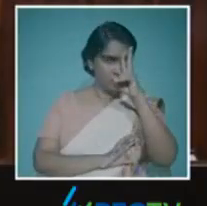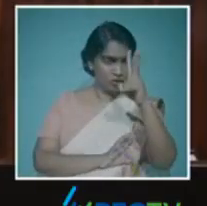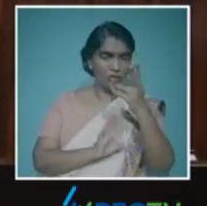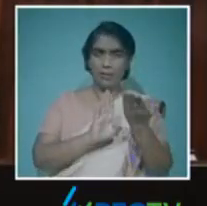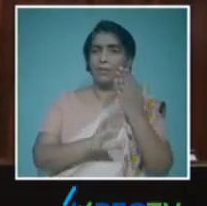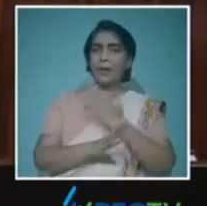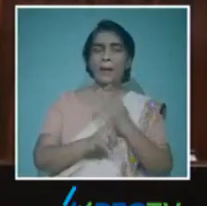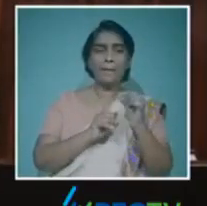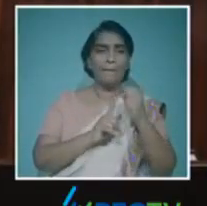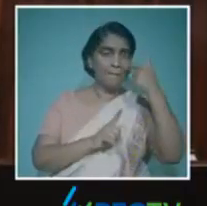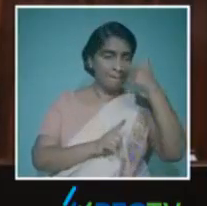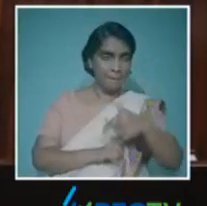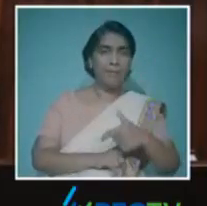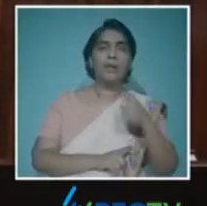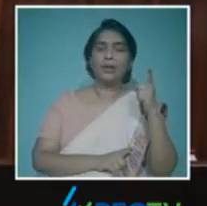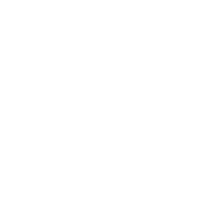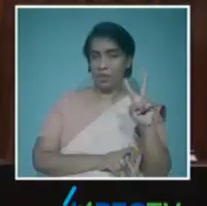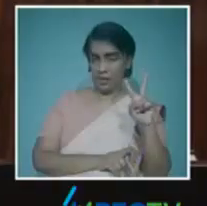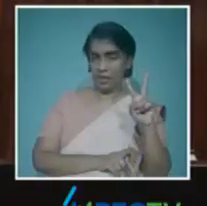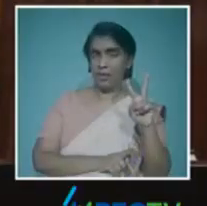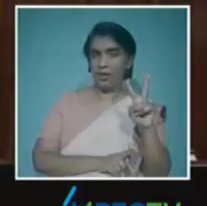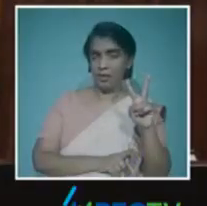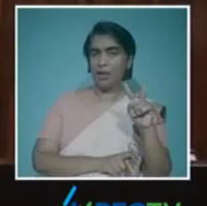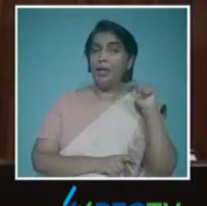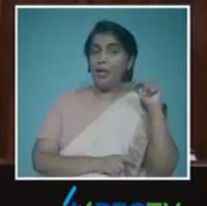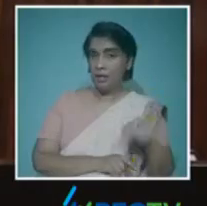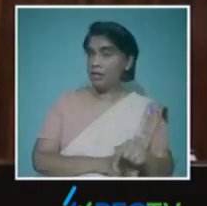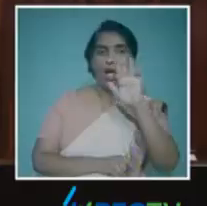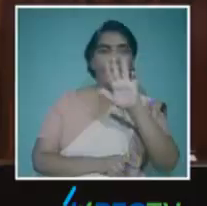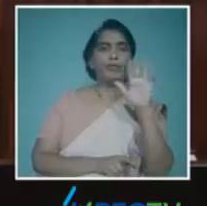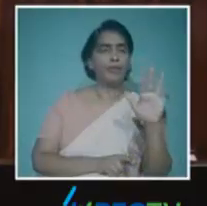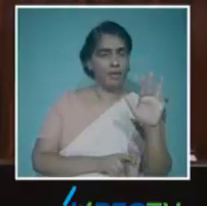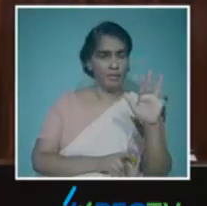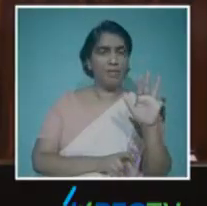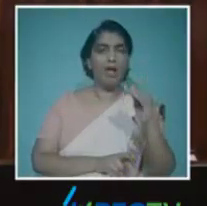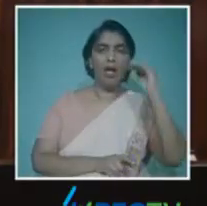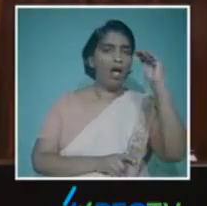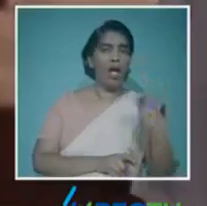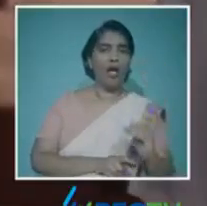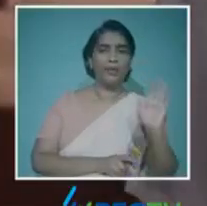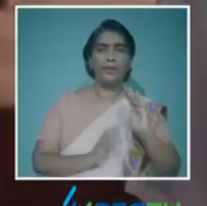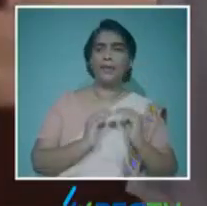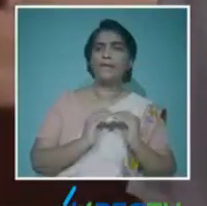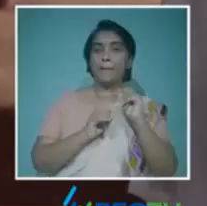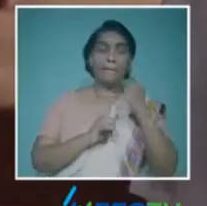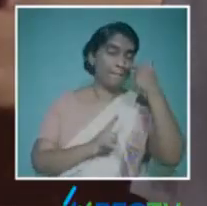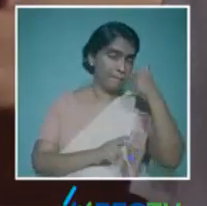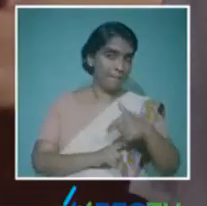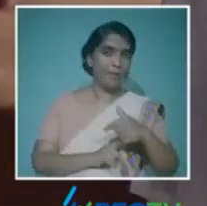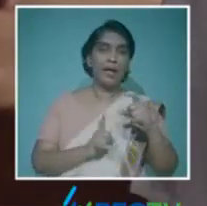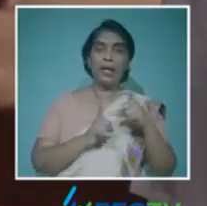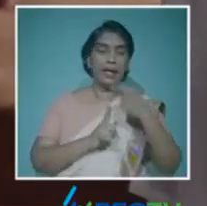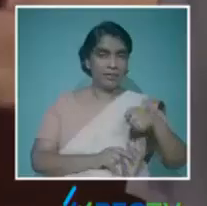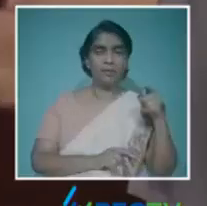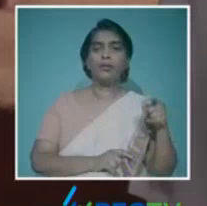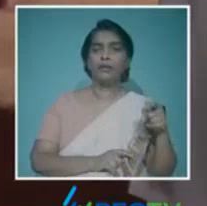කලින් පෙට්‍රල් වල Singapore flats තිබුණේ 92 හැබැයි දැන් තත්ත්වය 99. ඒ කියන්නේ අඩුවීමක් නෙවෙයි වැඩිවීමක් තියෙන්නේ පෙට්‍රල් වල. දැන් ඩීසල්